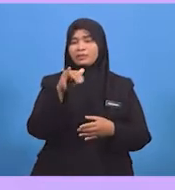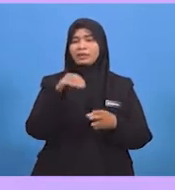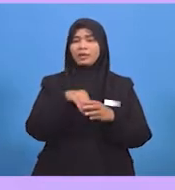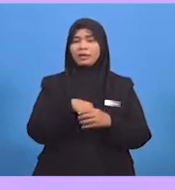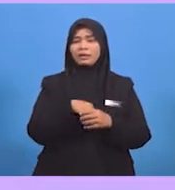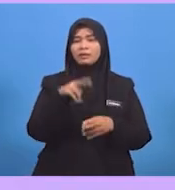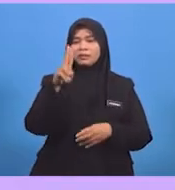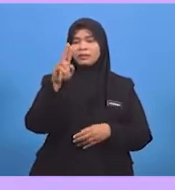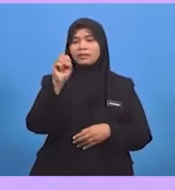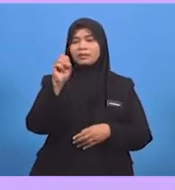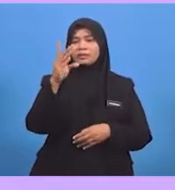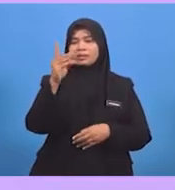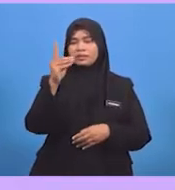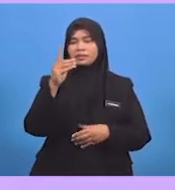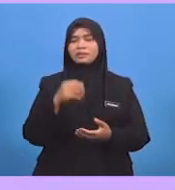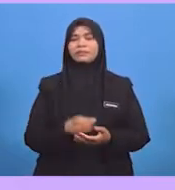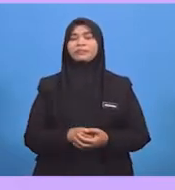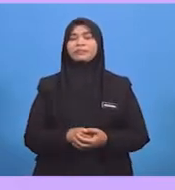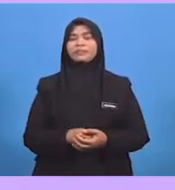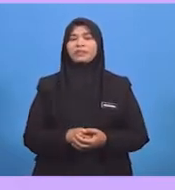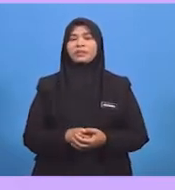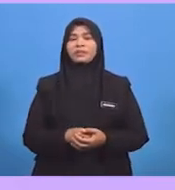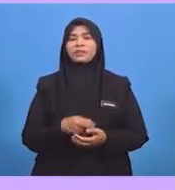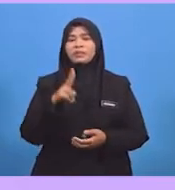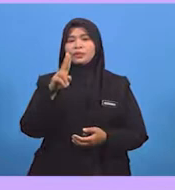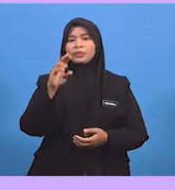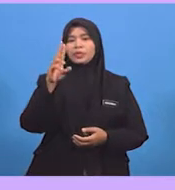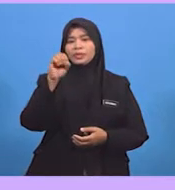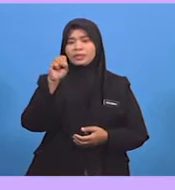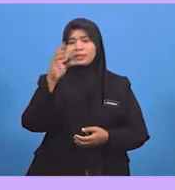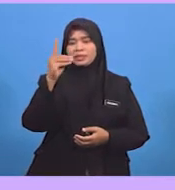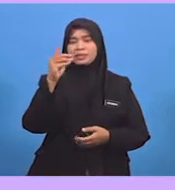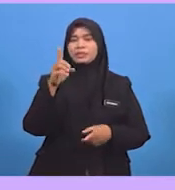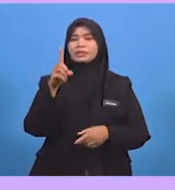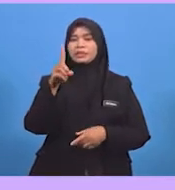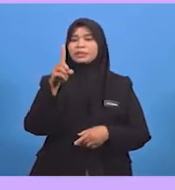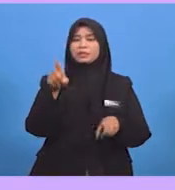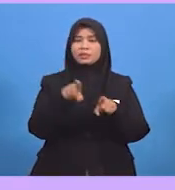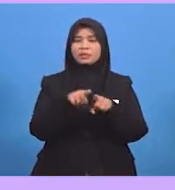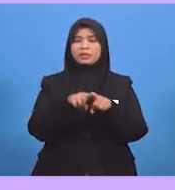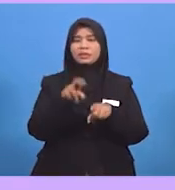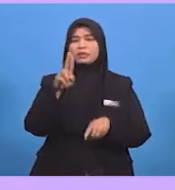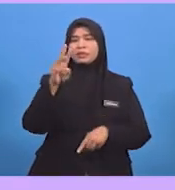Kita masih andaikan kadar pertukaran asing ialah USD 1 bersamaan dengan